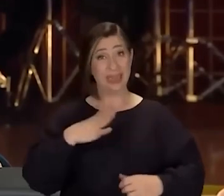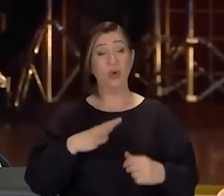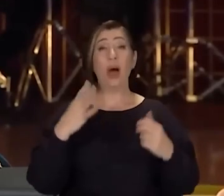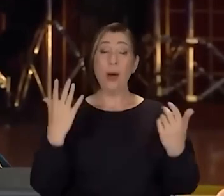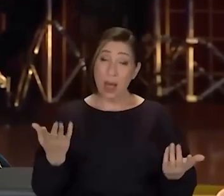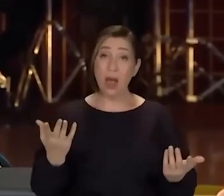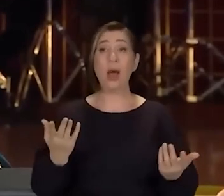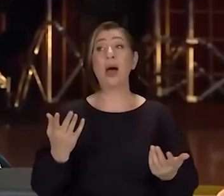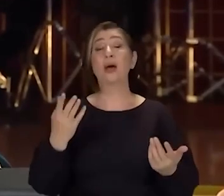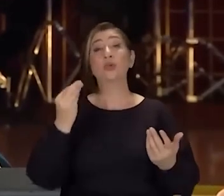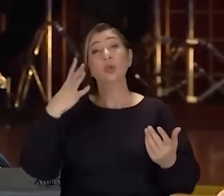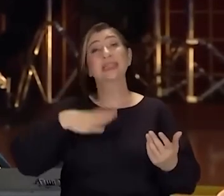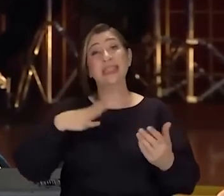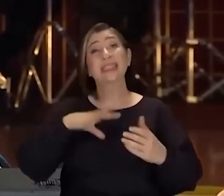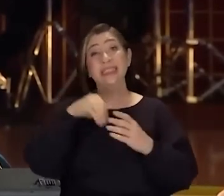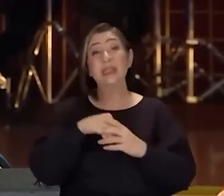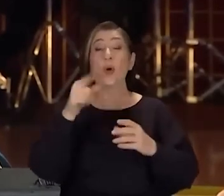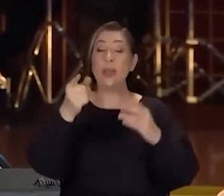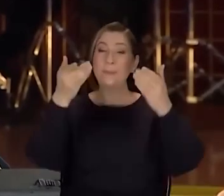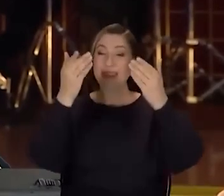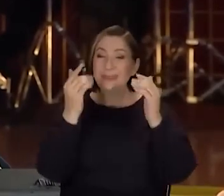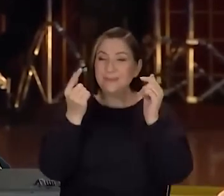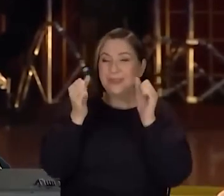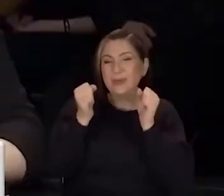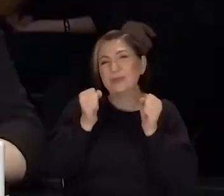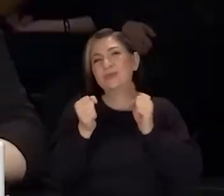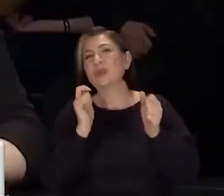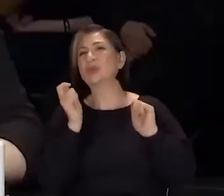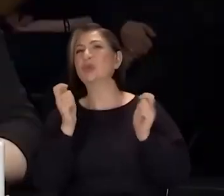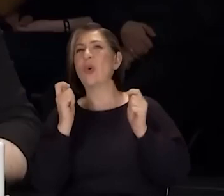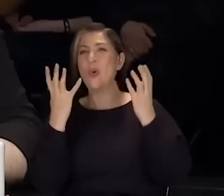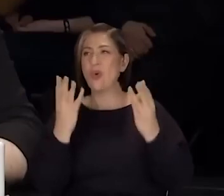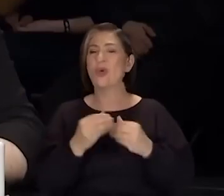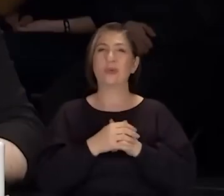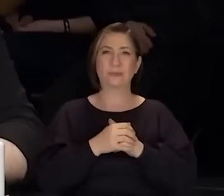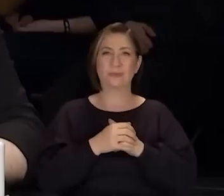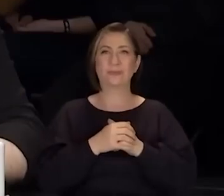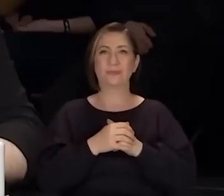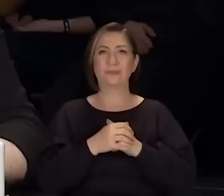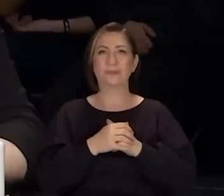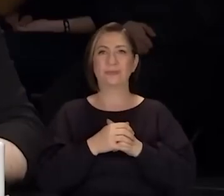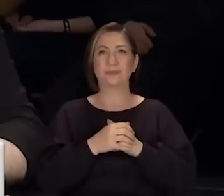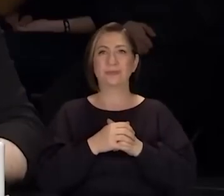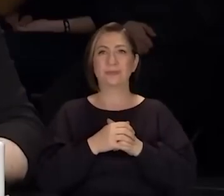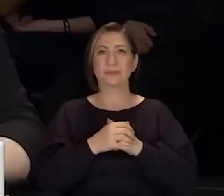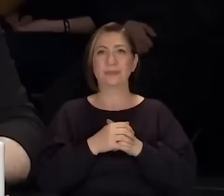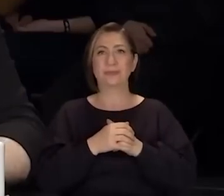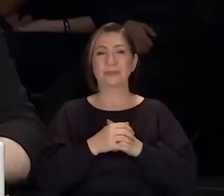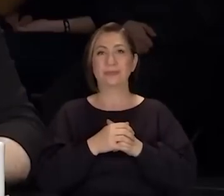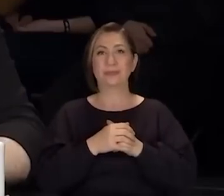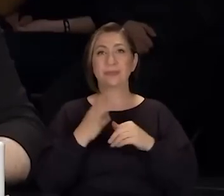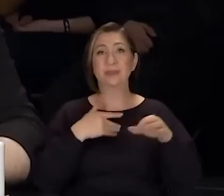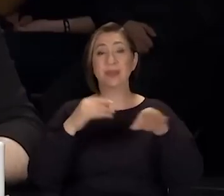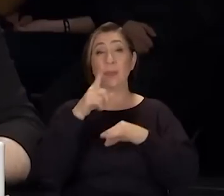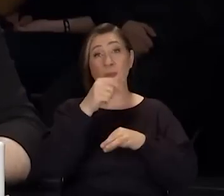isteniyor. Çok istendiği için de o da biraz ayak duruyor çocuk gelmekte. Aynen. Böyle bir, yani bizim